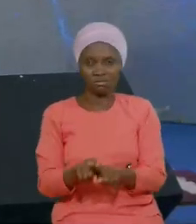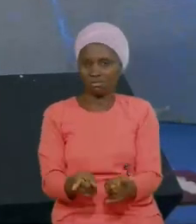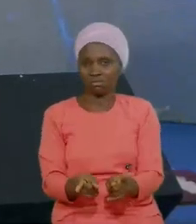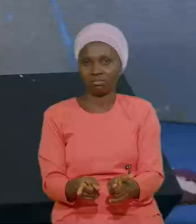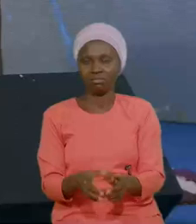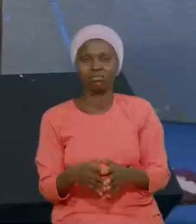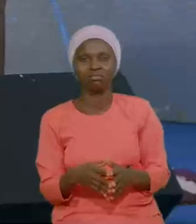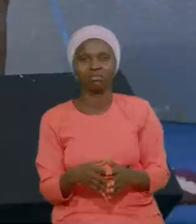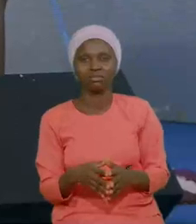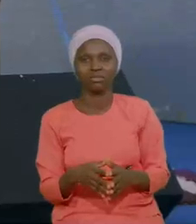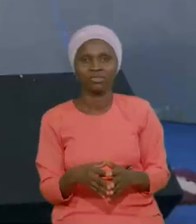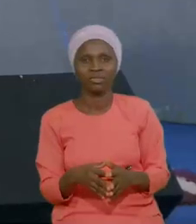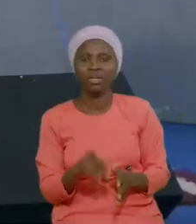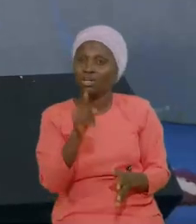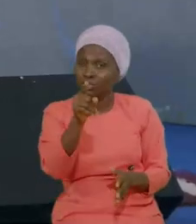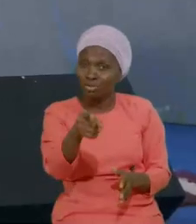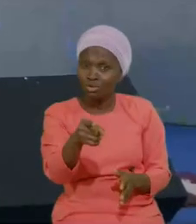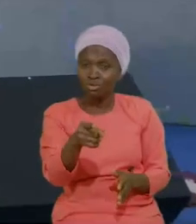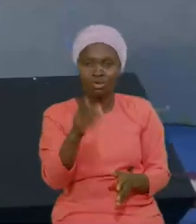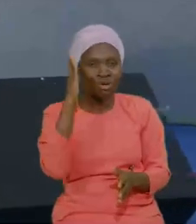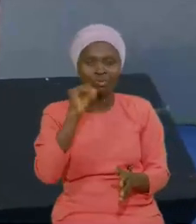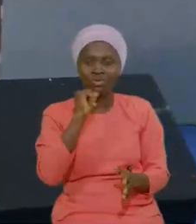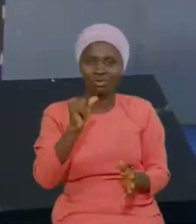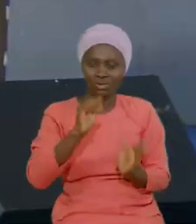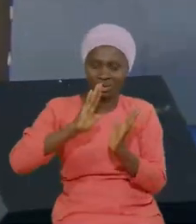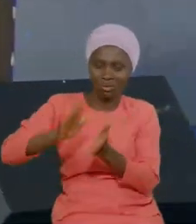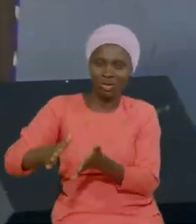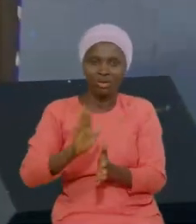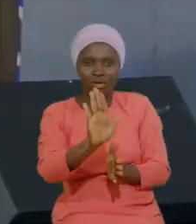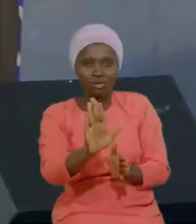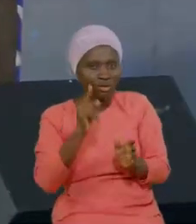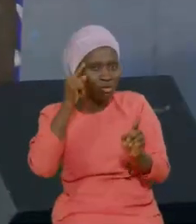création. Mais moi, je suis différent.